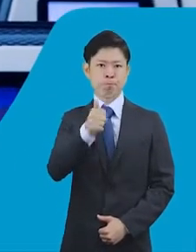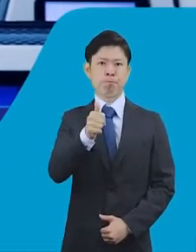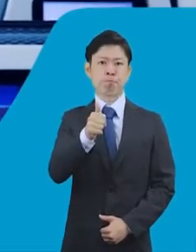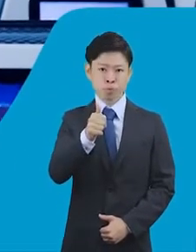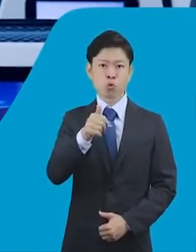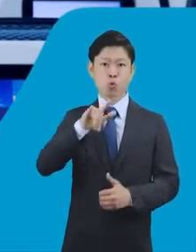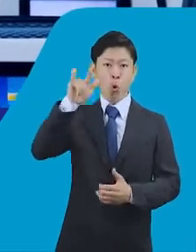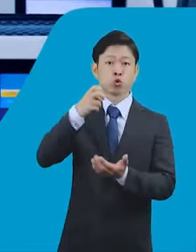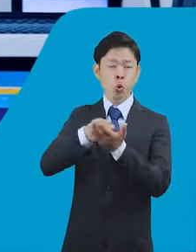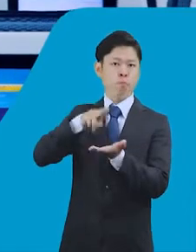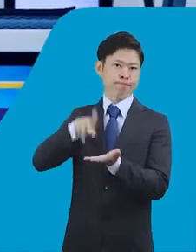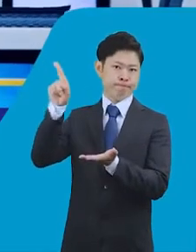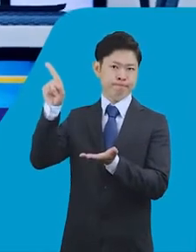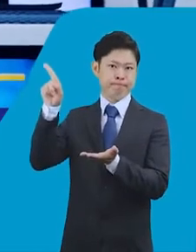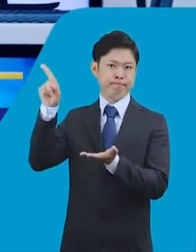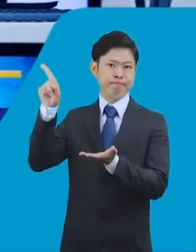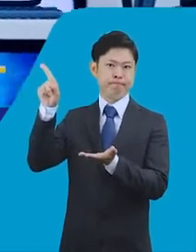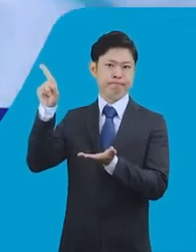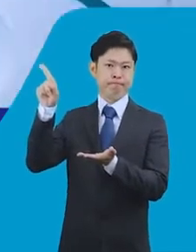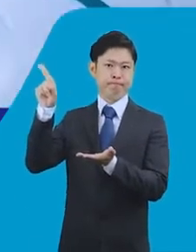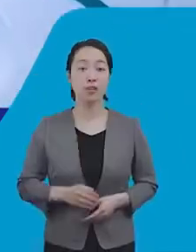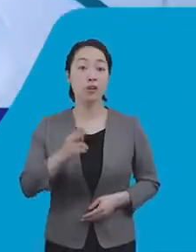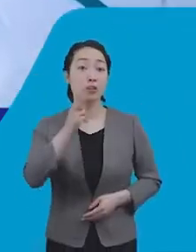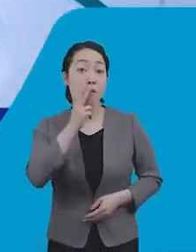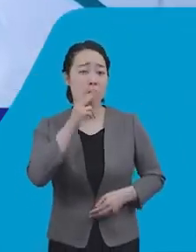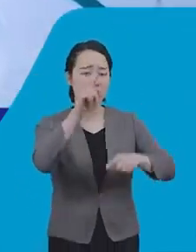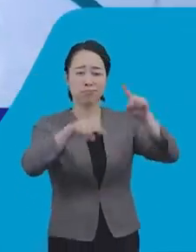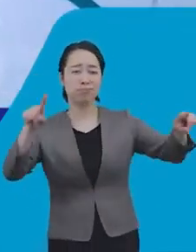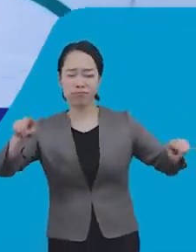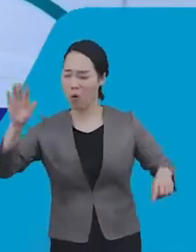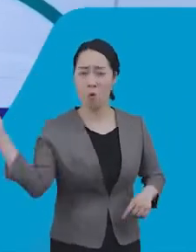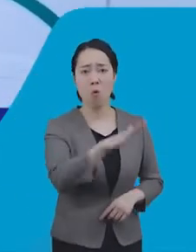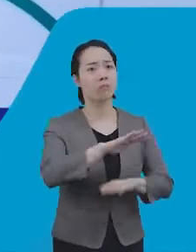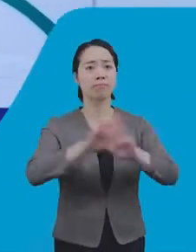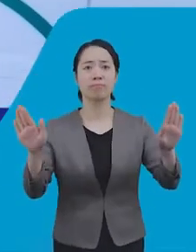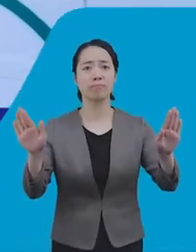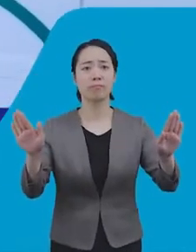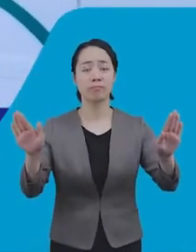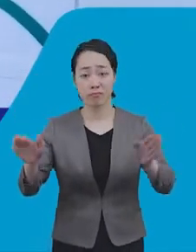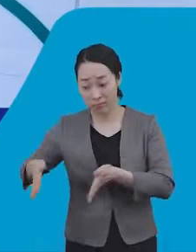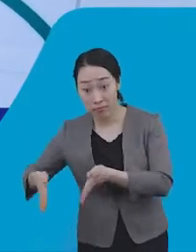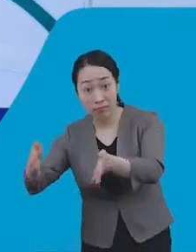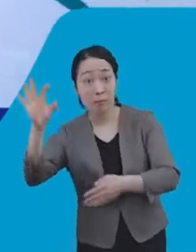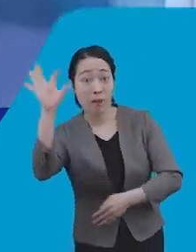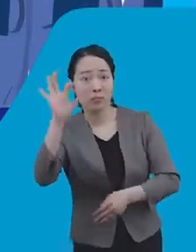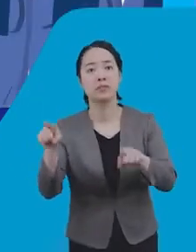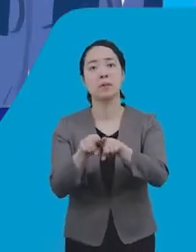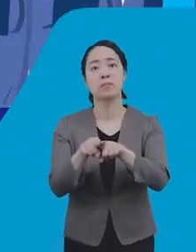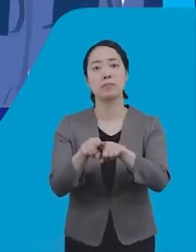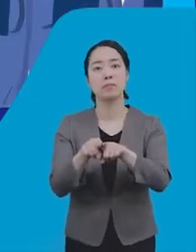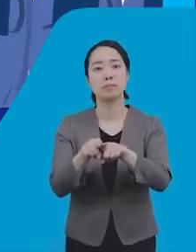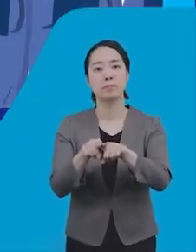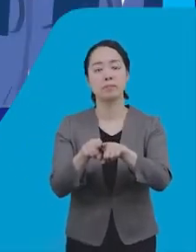バコ、加熱式タバコを含め航空法で禁止されています。 Smoking and the use of all smoking devices is prohibited in the cabin,